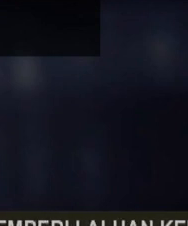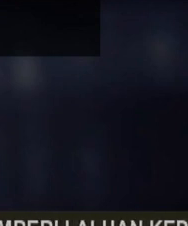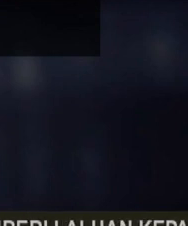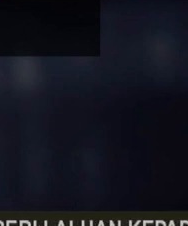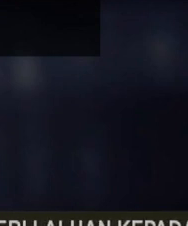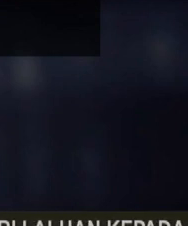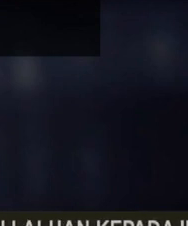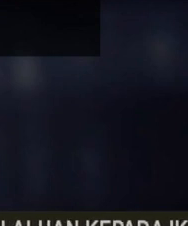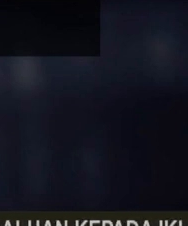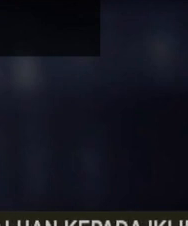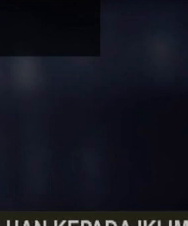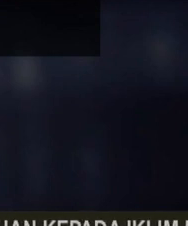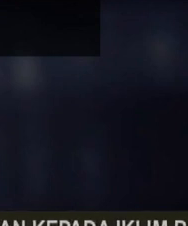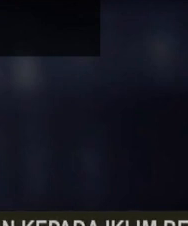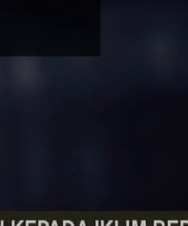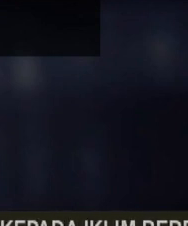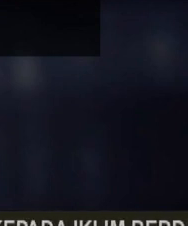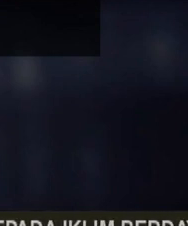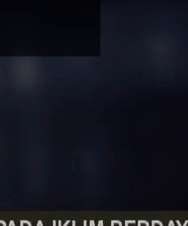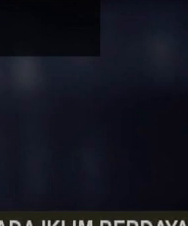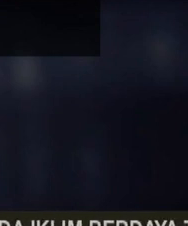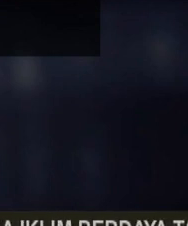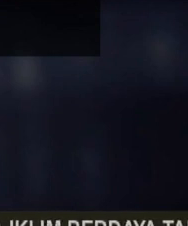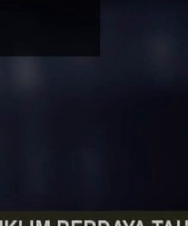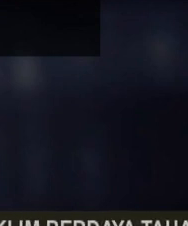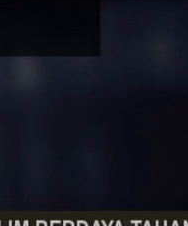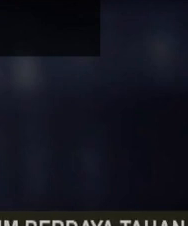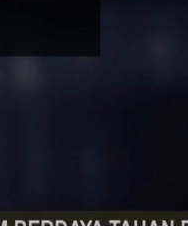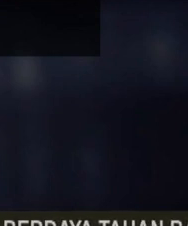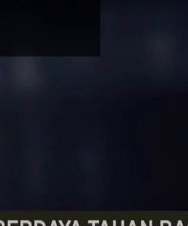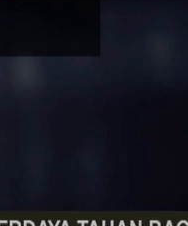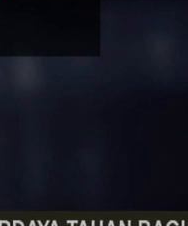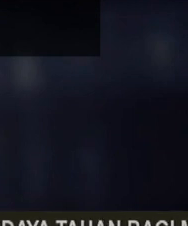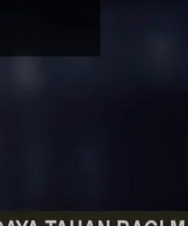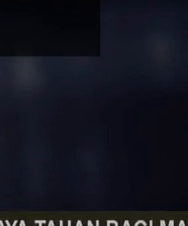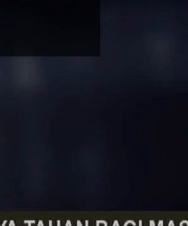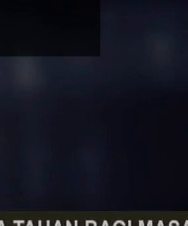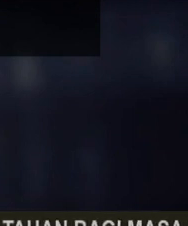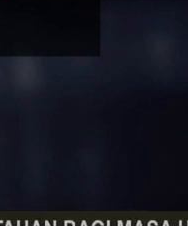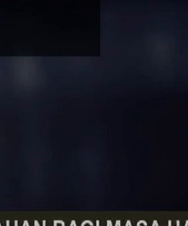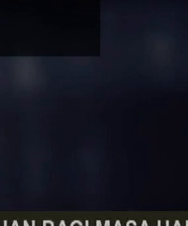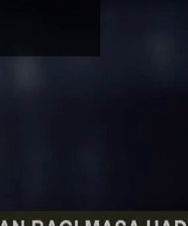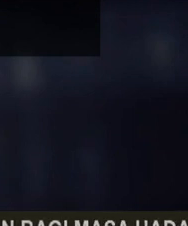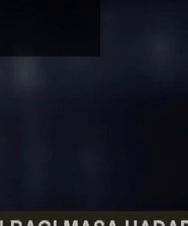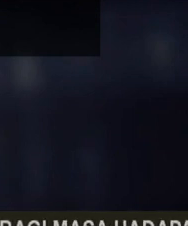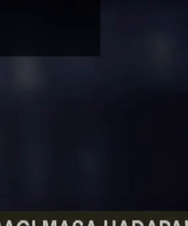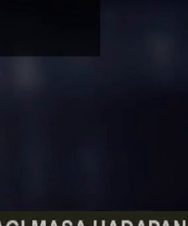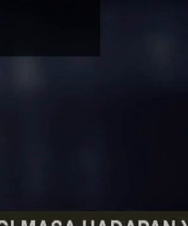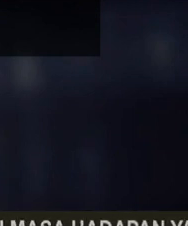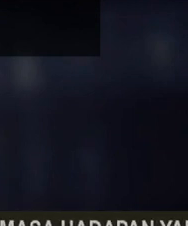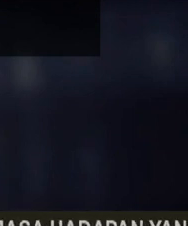penyata Cukai pendapatan bagi tahun-tahun kebanggaan berakhir pada 31-12-2018 2017 dan